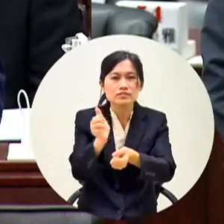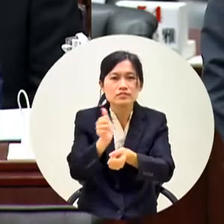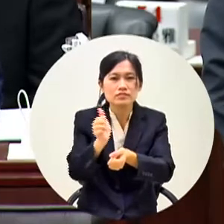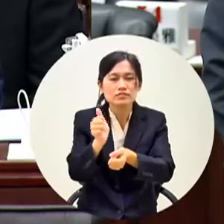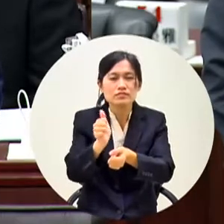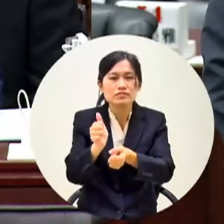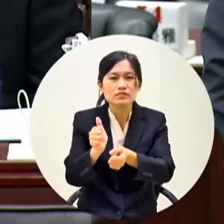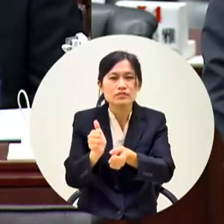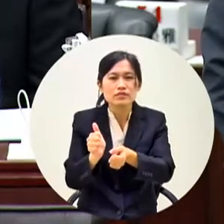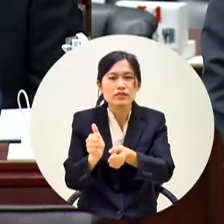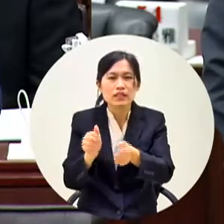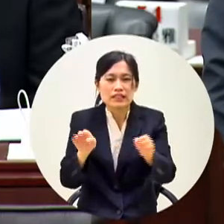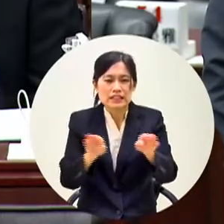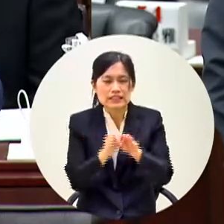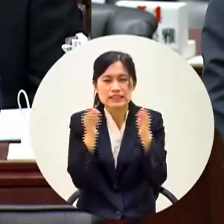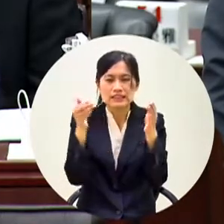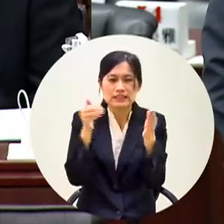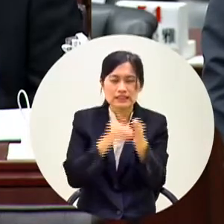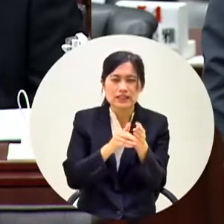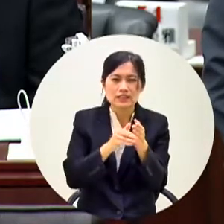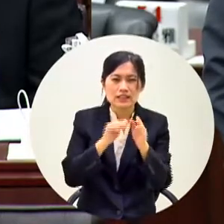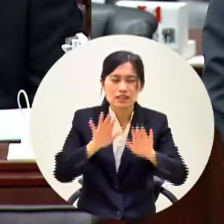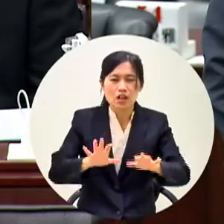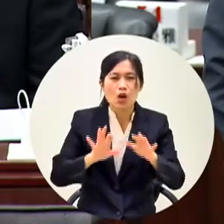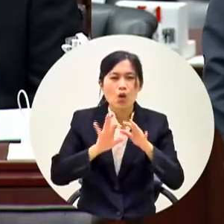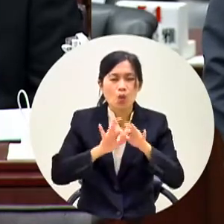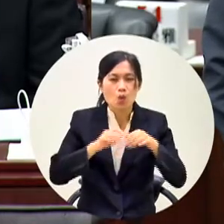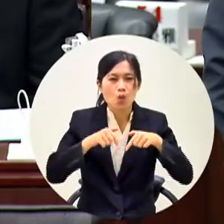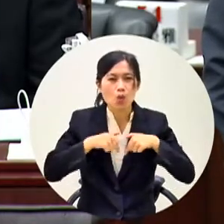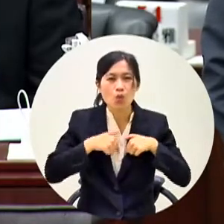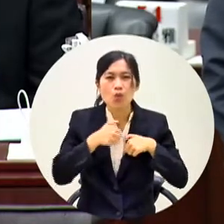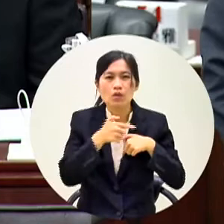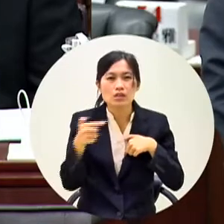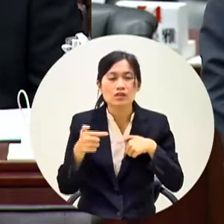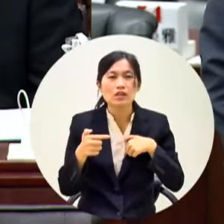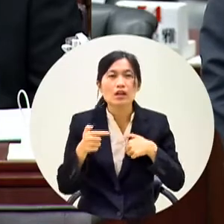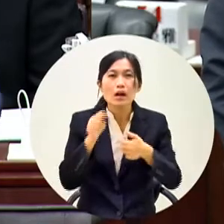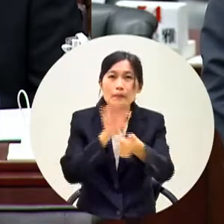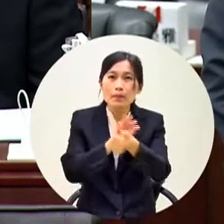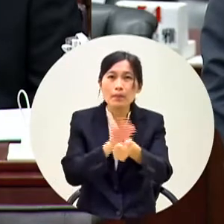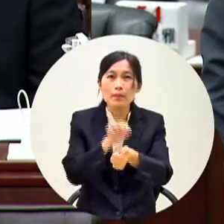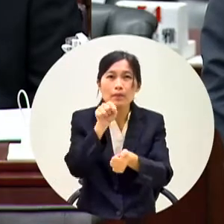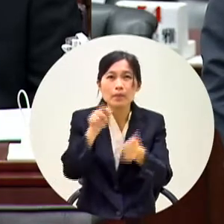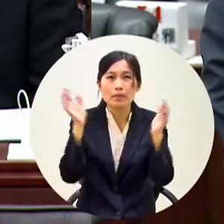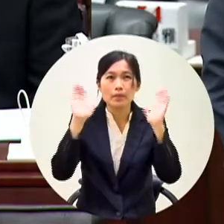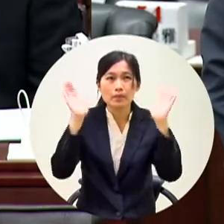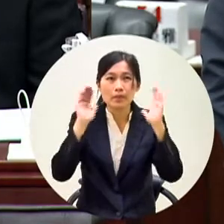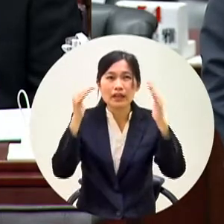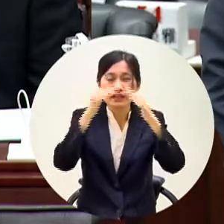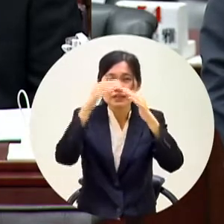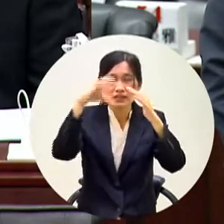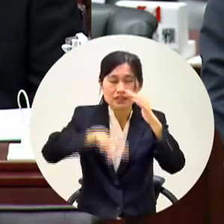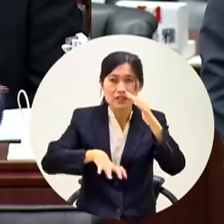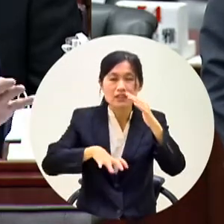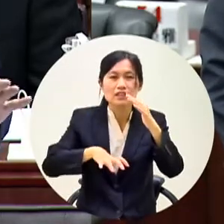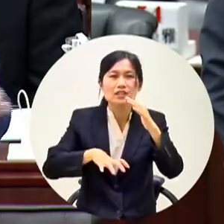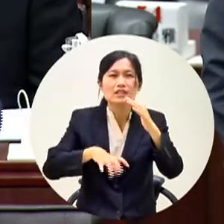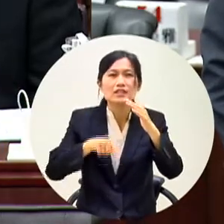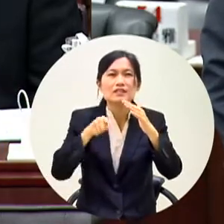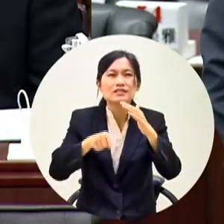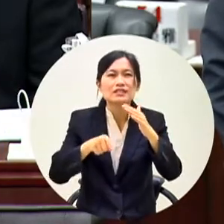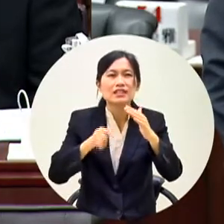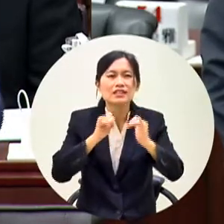吼，拢非常的关心，啊嘛协助这个小朋友的家里吼、不管他在，也毕竟这社